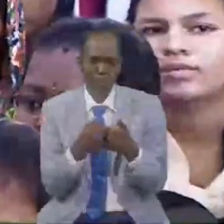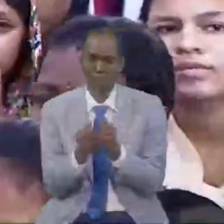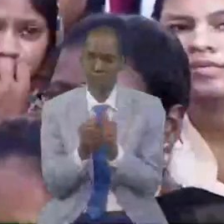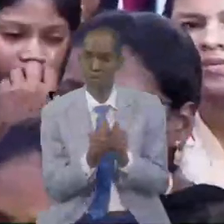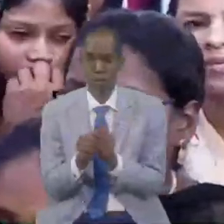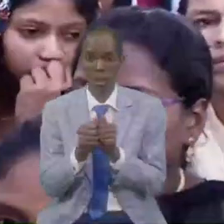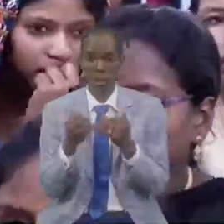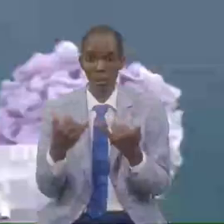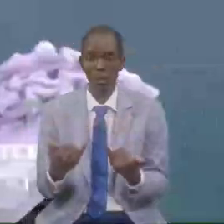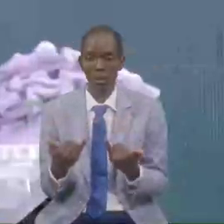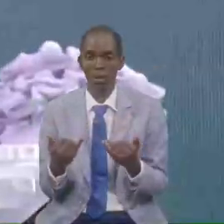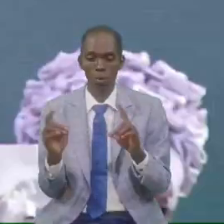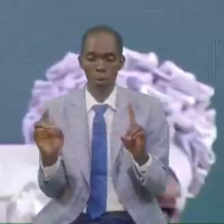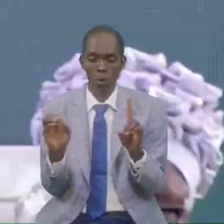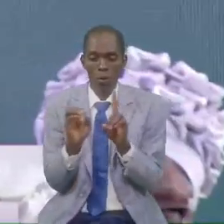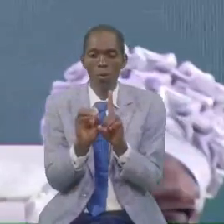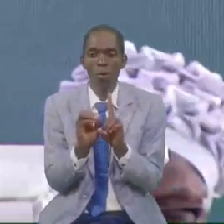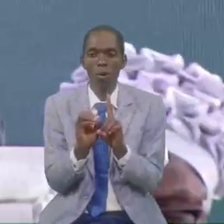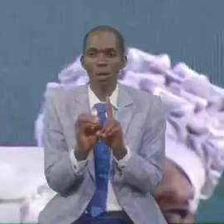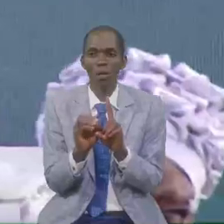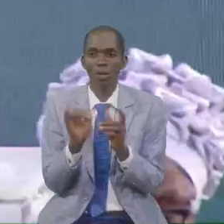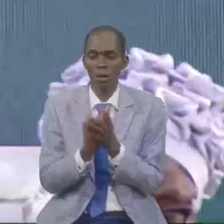sont côte à côte.